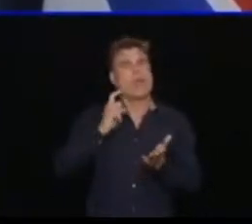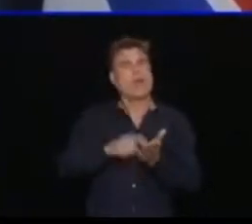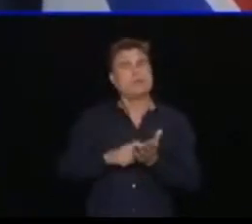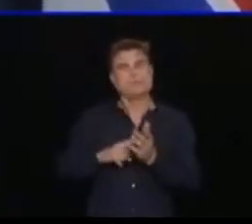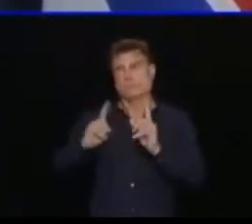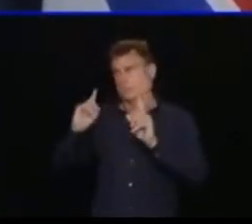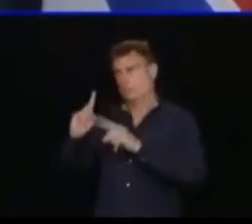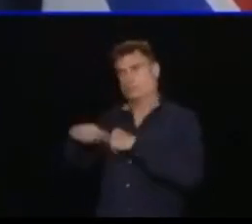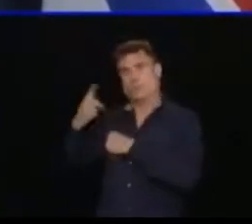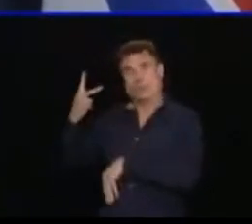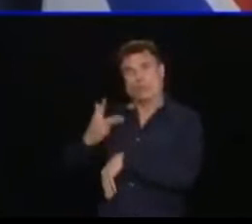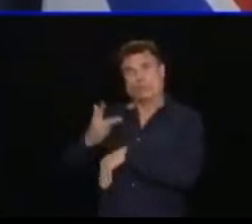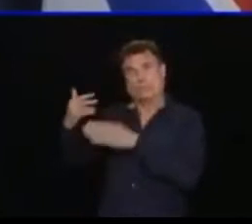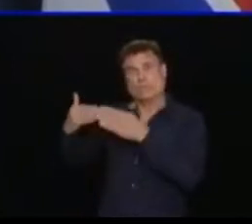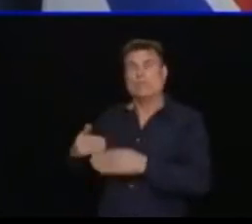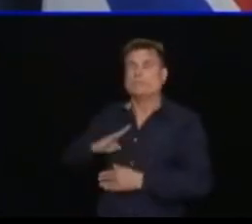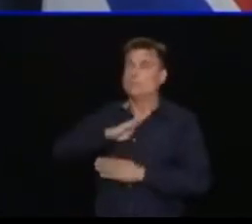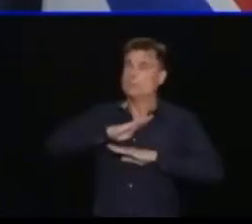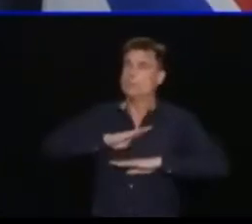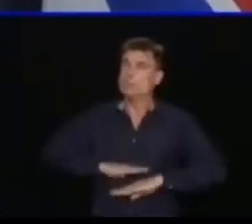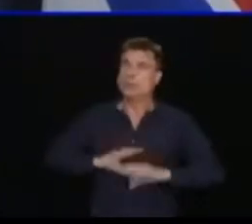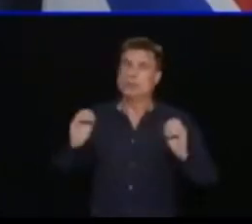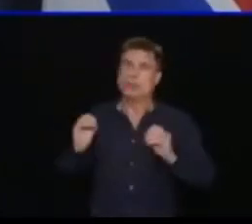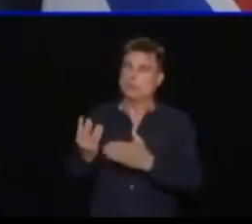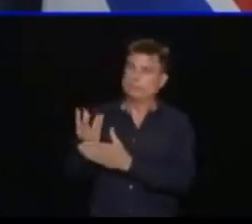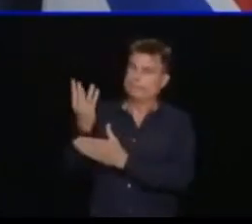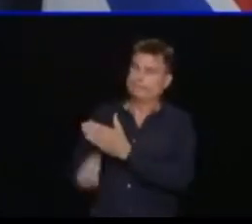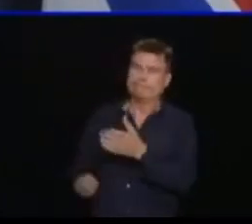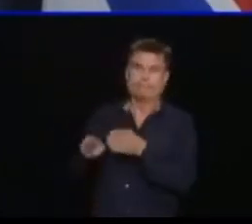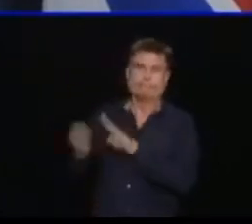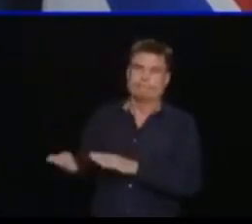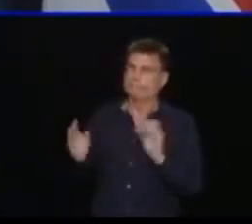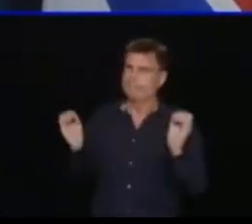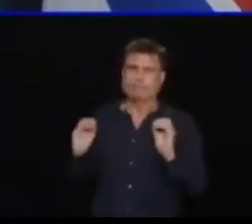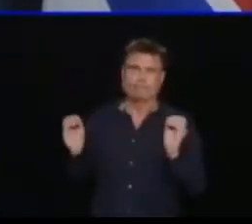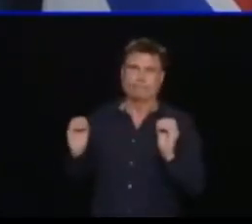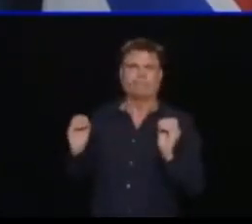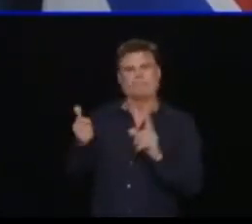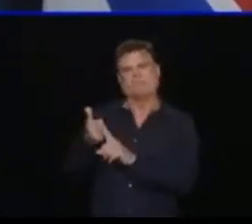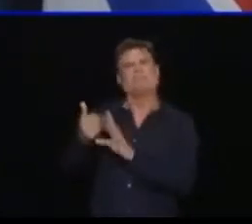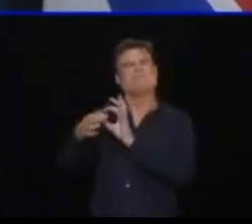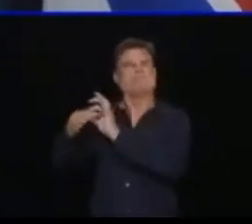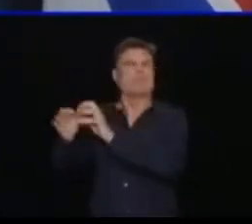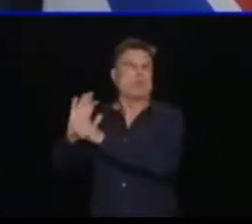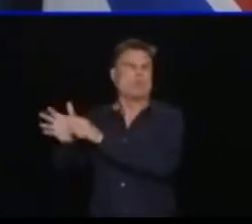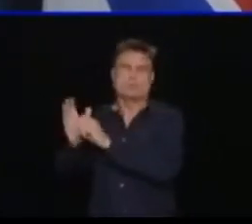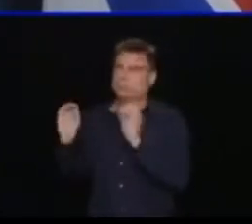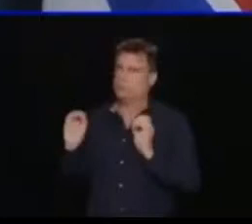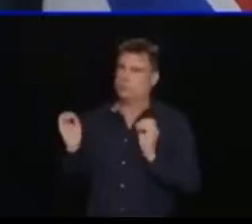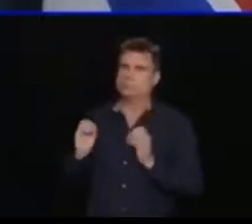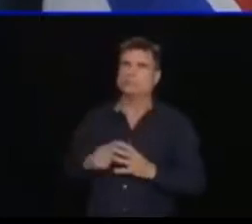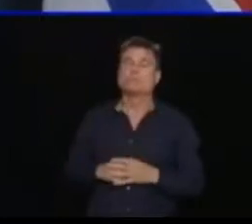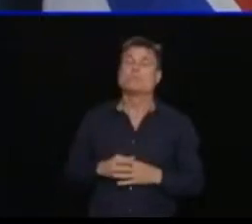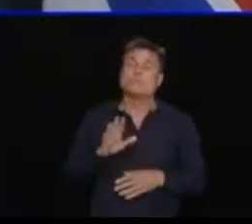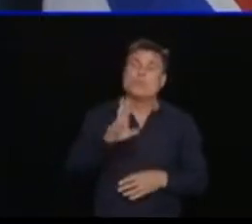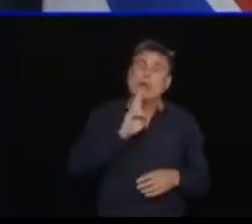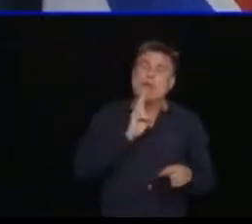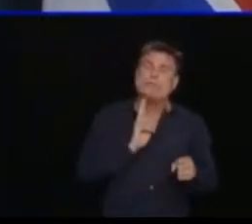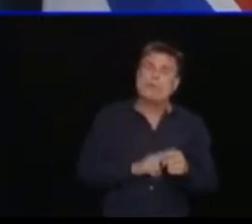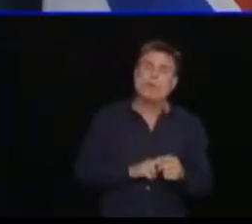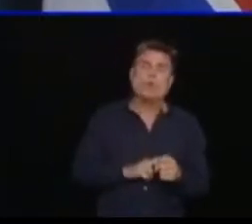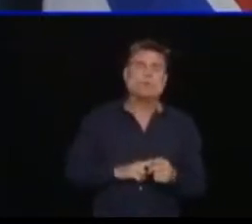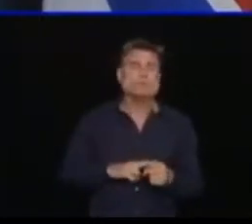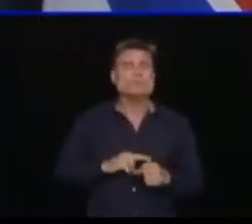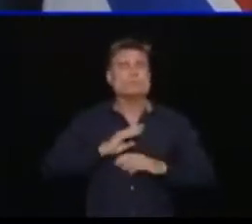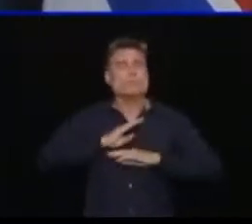100例。 Something that we, of course, are grateful for. And that the number of people in the hospital has gone down. 那